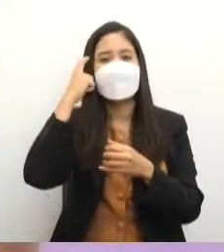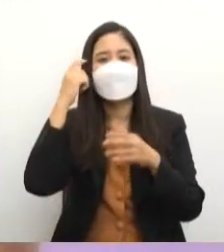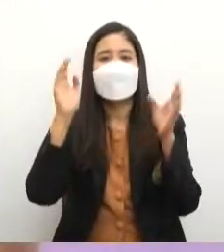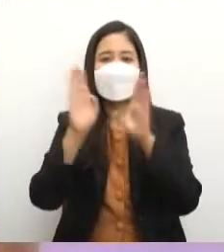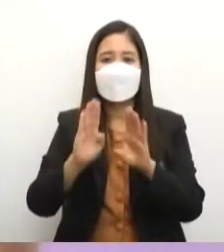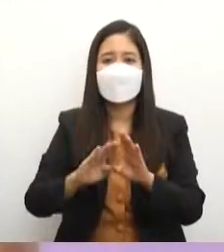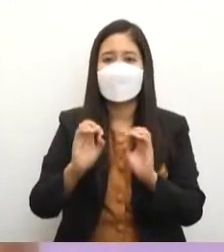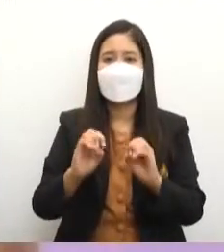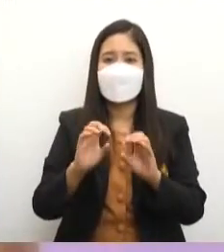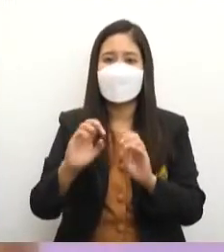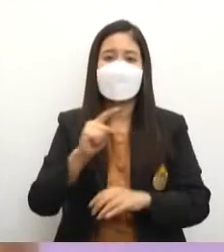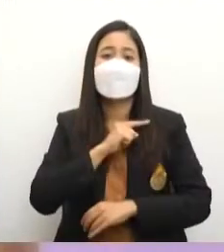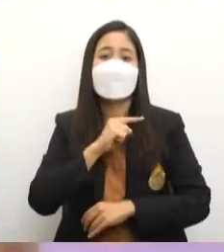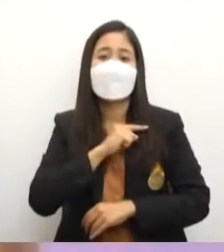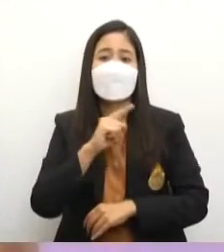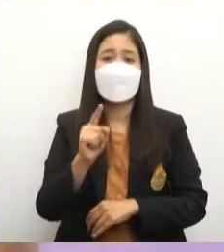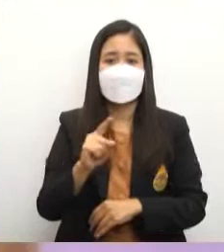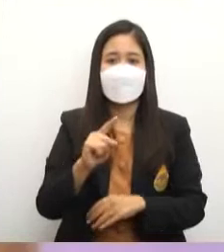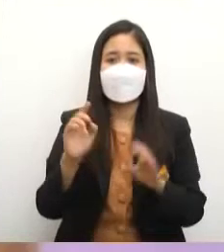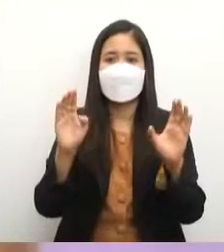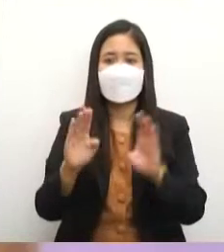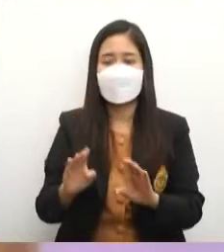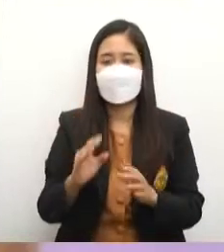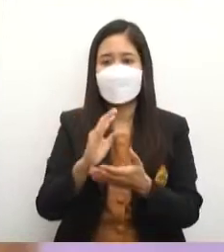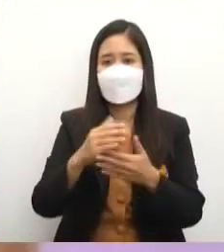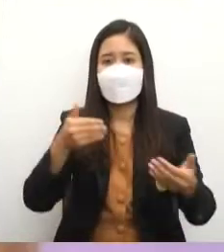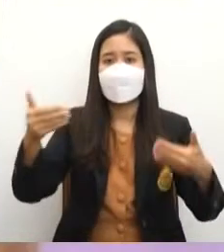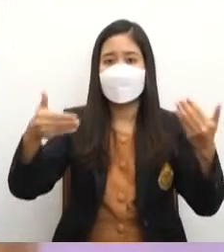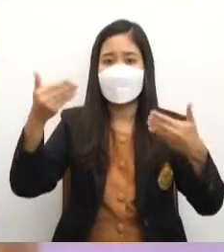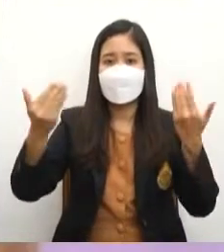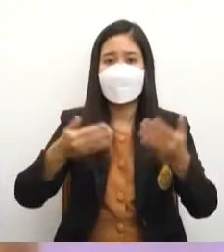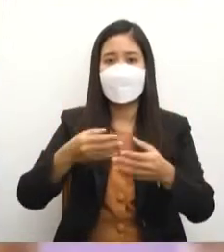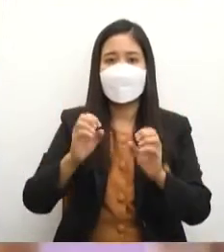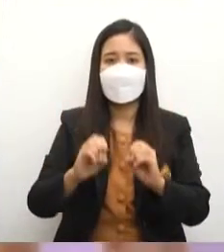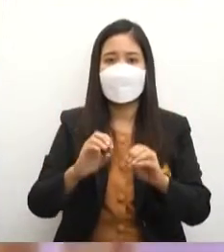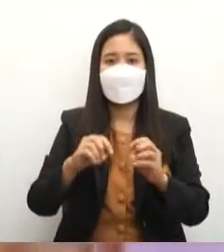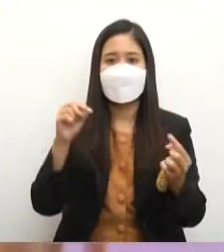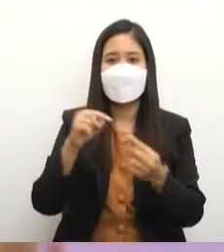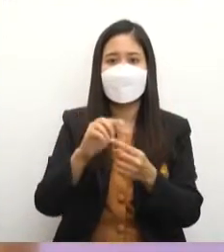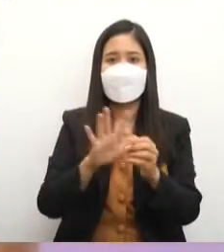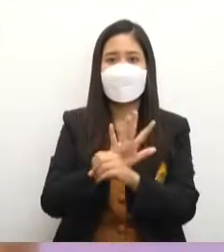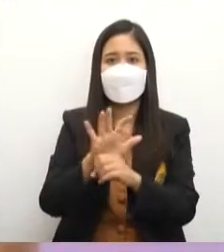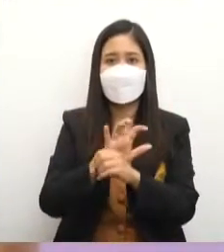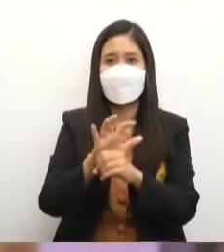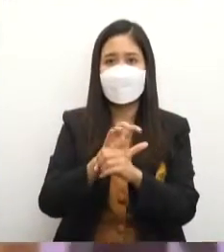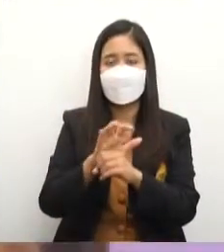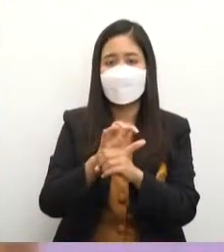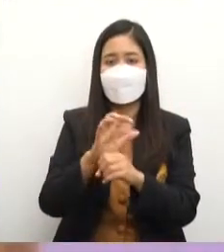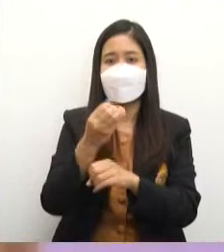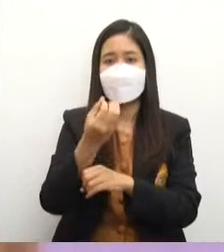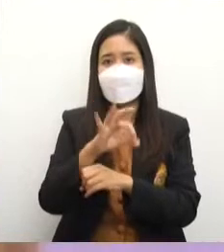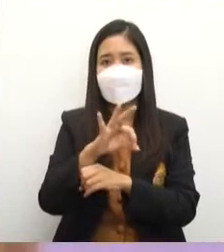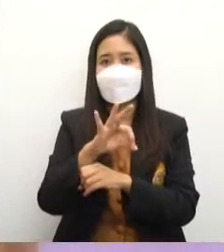ามาเองนะคะโดยใช้รูปแบบการจัดกิจกรรมการเรียนรู้ภายใต้สถานการณ์การแพร่ระบาดของโรคติดเชื้อไวรัสโคโรน